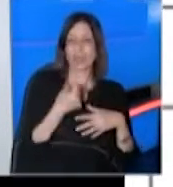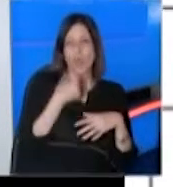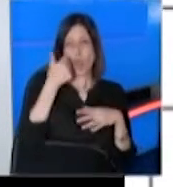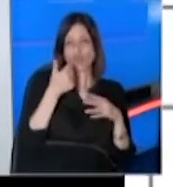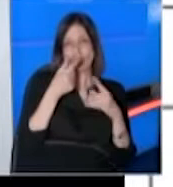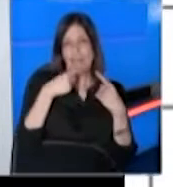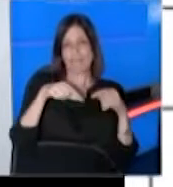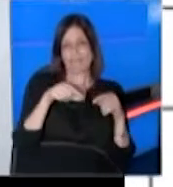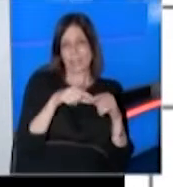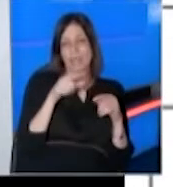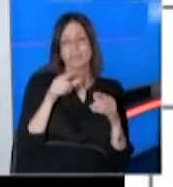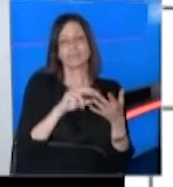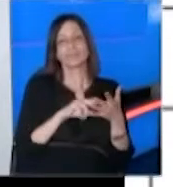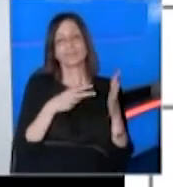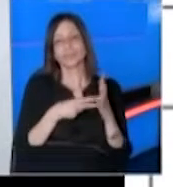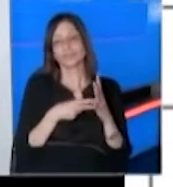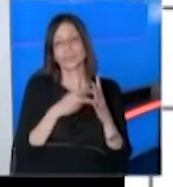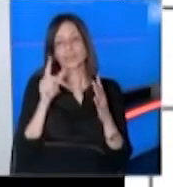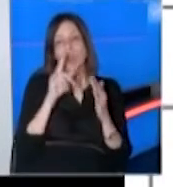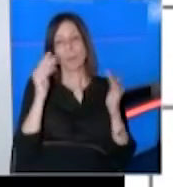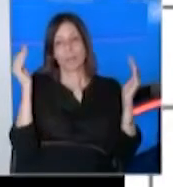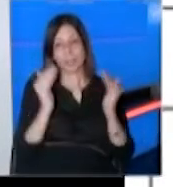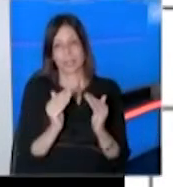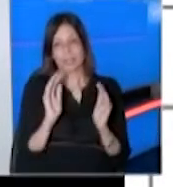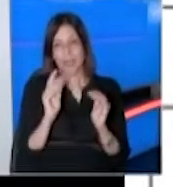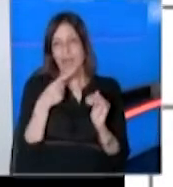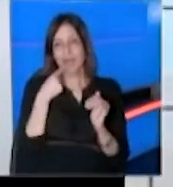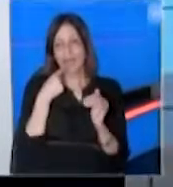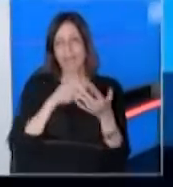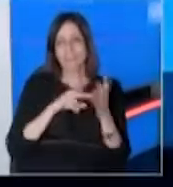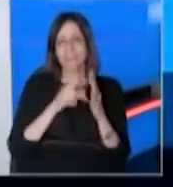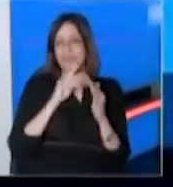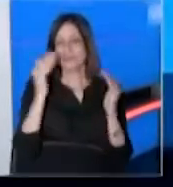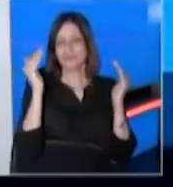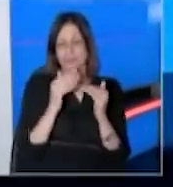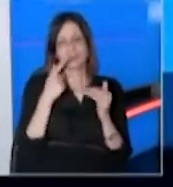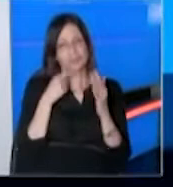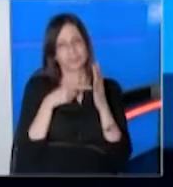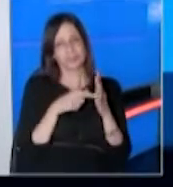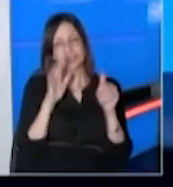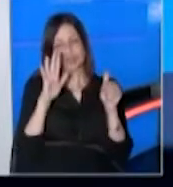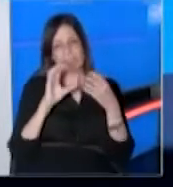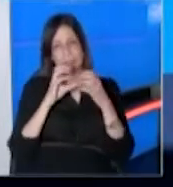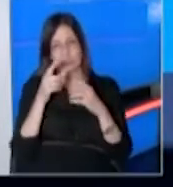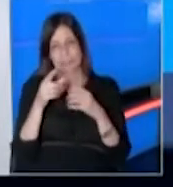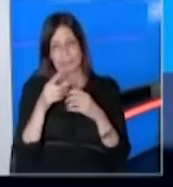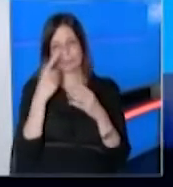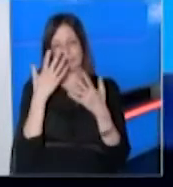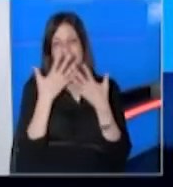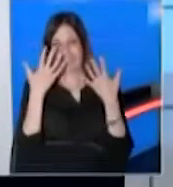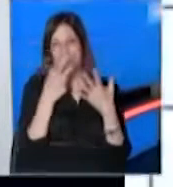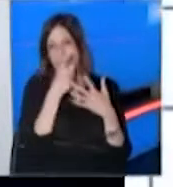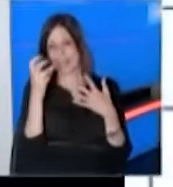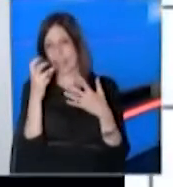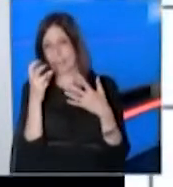הוועדה, כמדיניות, לא... לא מקטינים. עכשיו, מה זה מדיניות לא מקטינים? היא שמה למשל 6 קיבוצים שמה, הגדירה להם